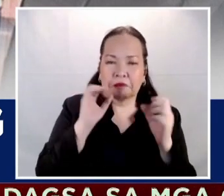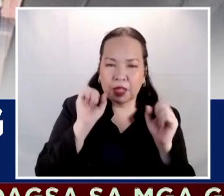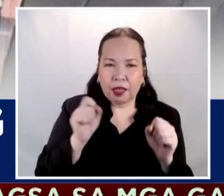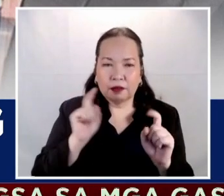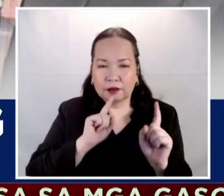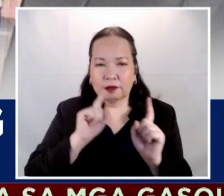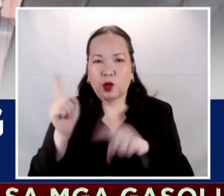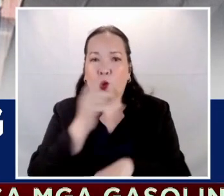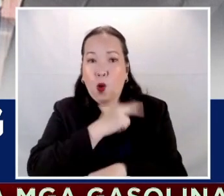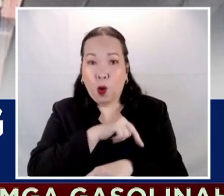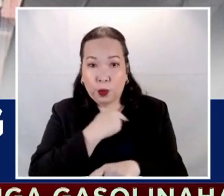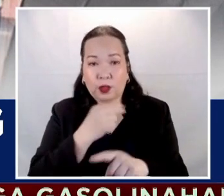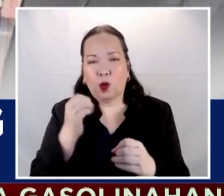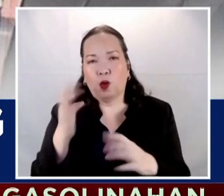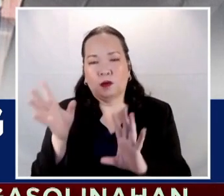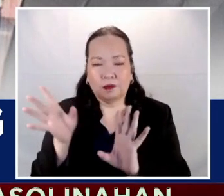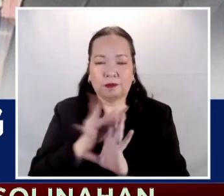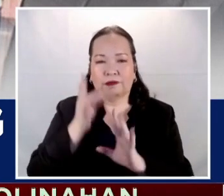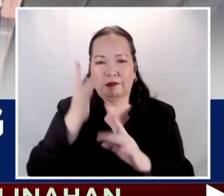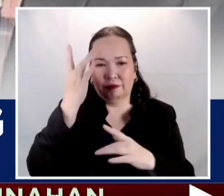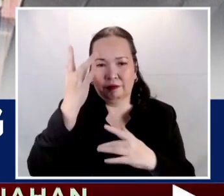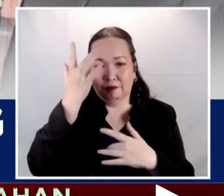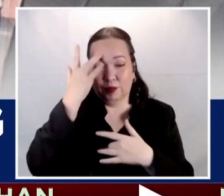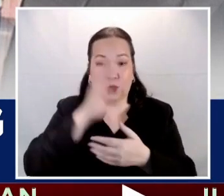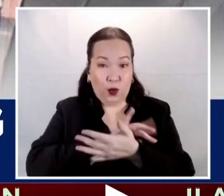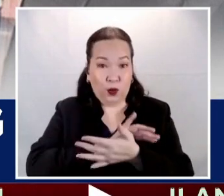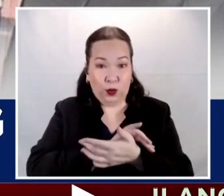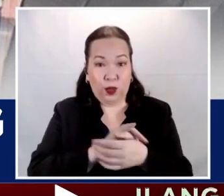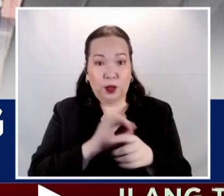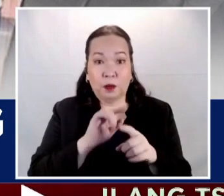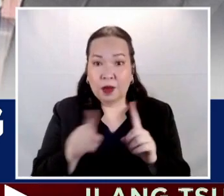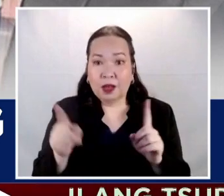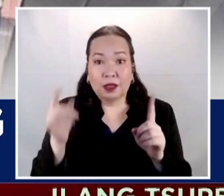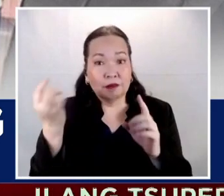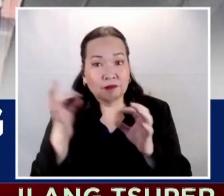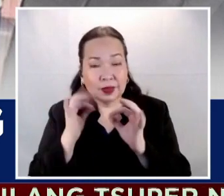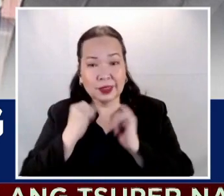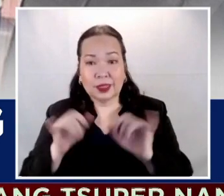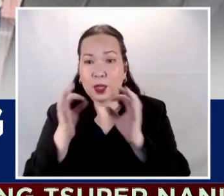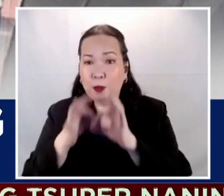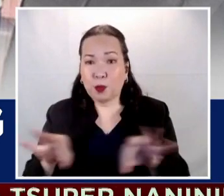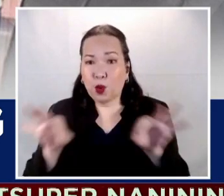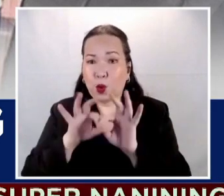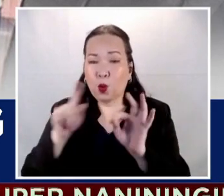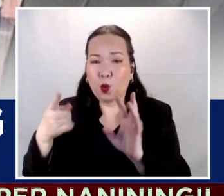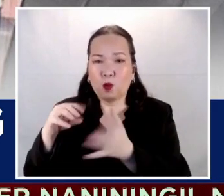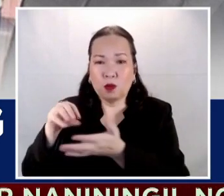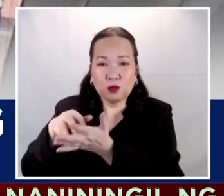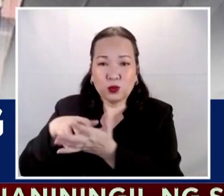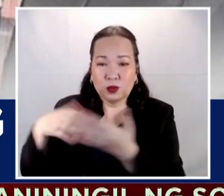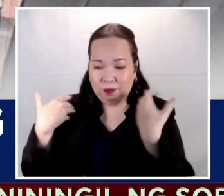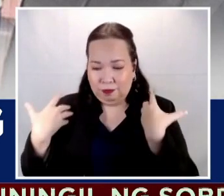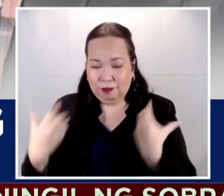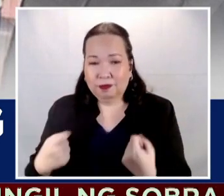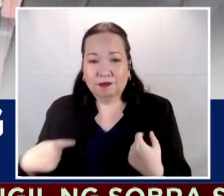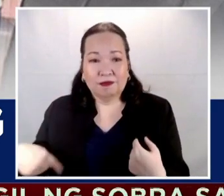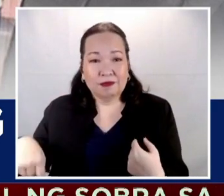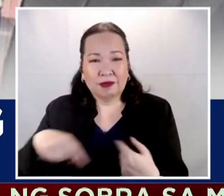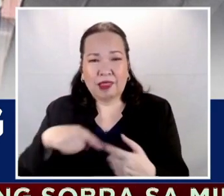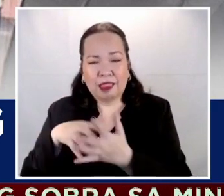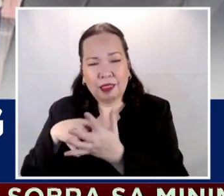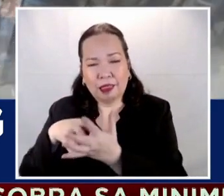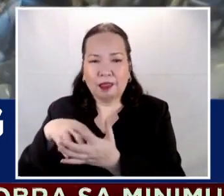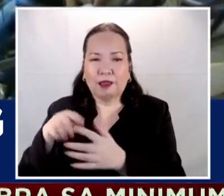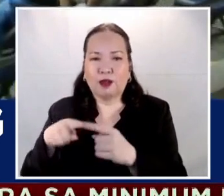At napaka-importante nito, especially among the vulnerable population. Nandito pa rin yung COVID, there's still continued